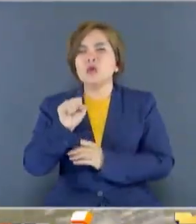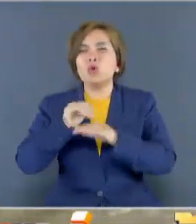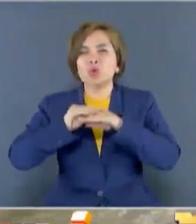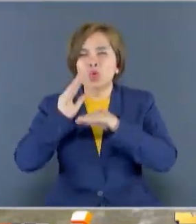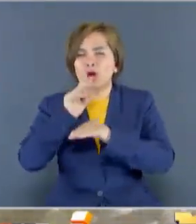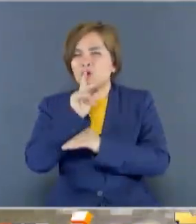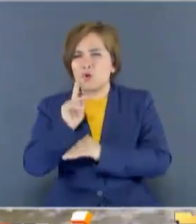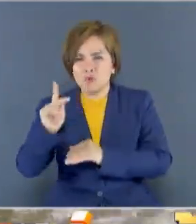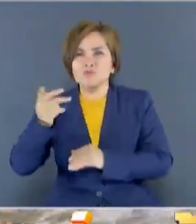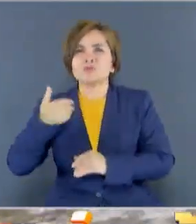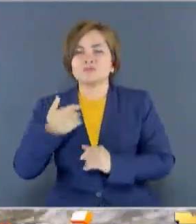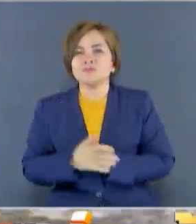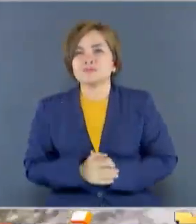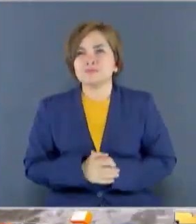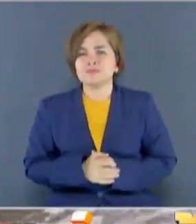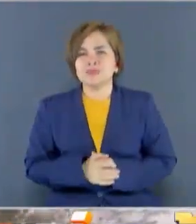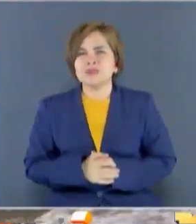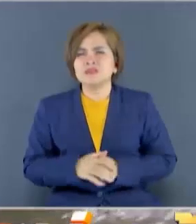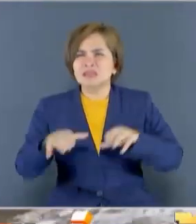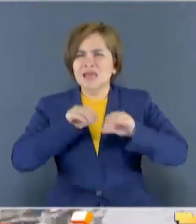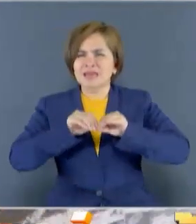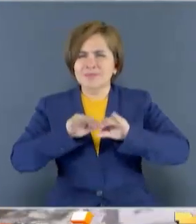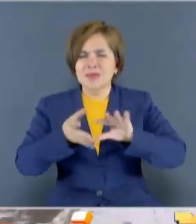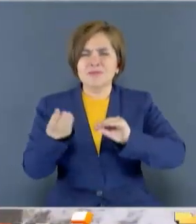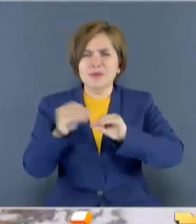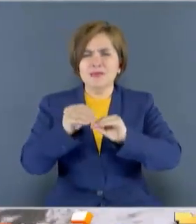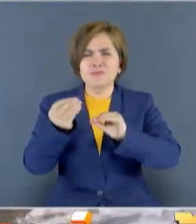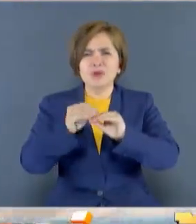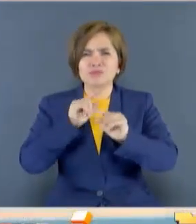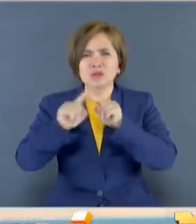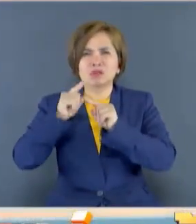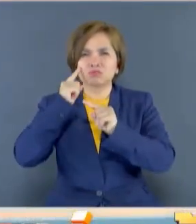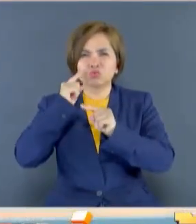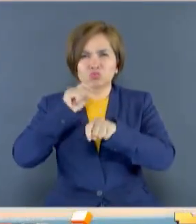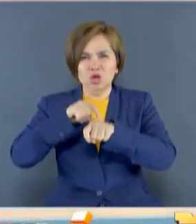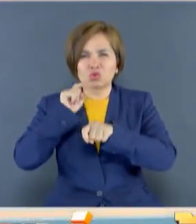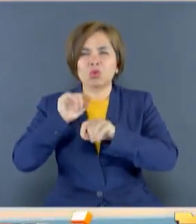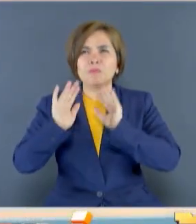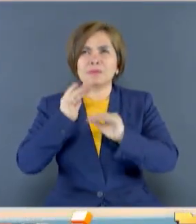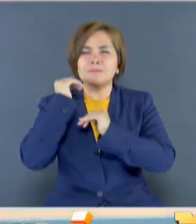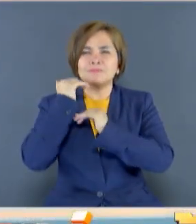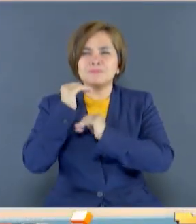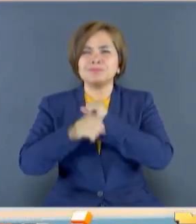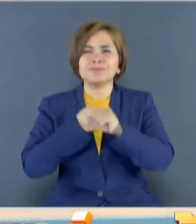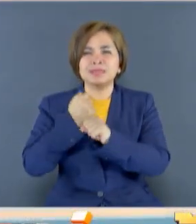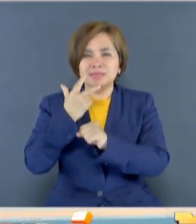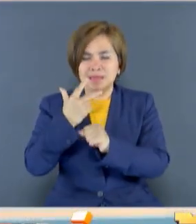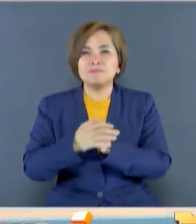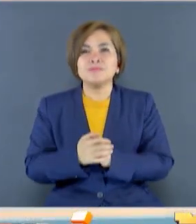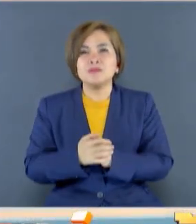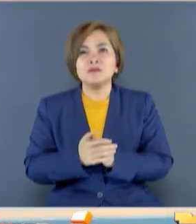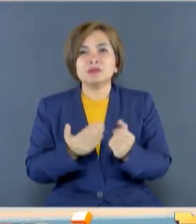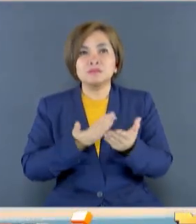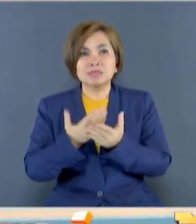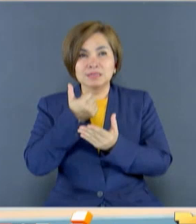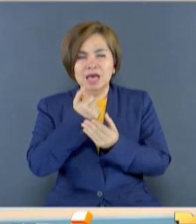623,370 กิโลกรัมด้วยนะครับผมแต่ถามว่าจะควบคุมการระบาดได้ไหม3ปีฮะรวมไปถึงมาตรการหนึ่งก็คือการรับซื้อด้วยอยู่ที่กิโลกรัมละ